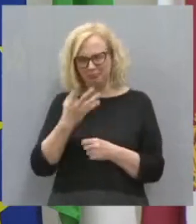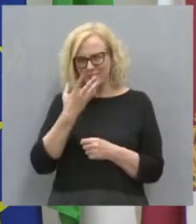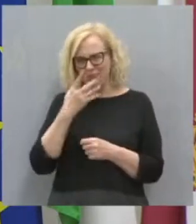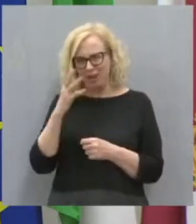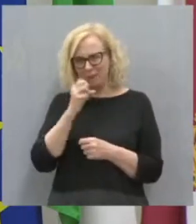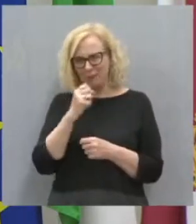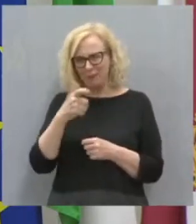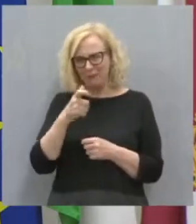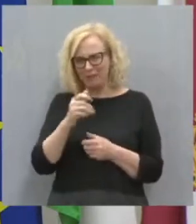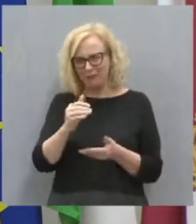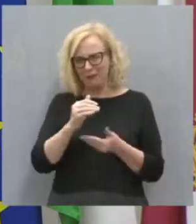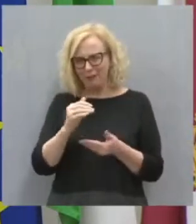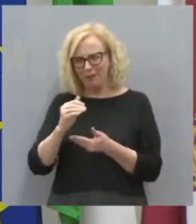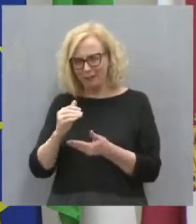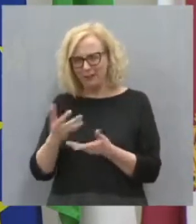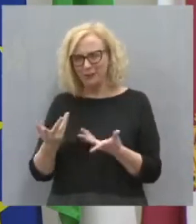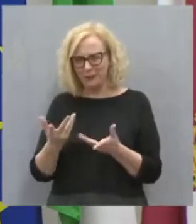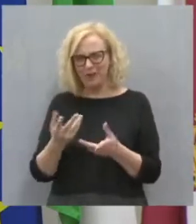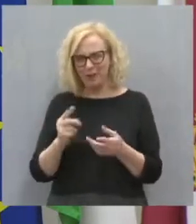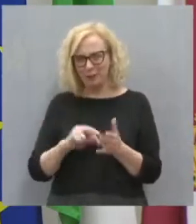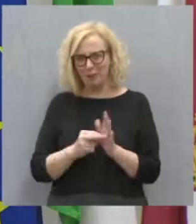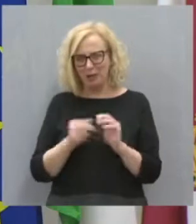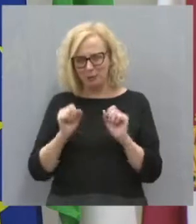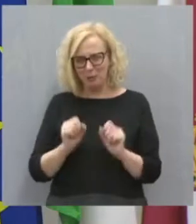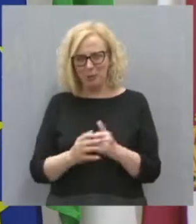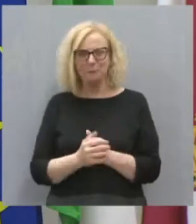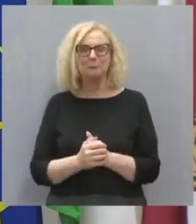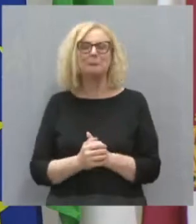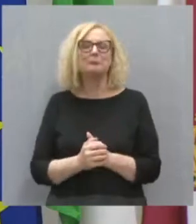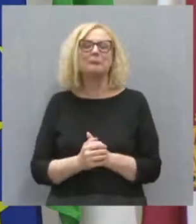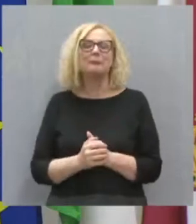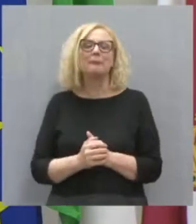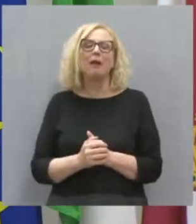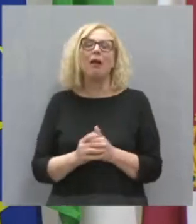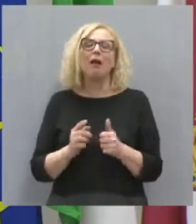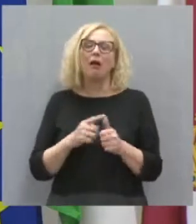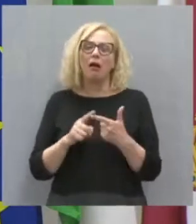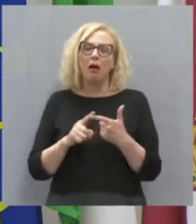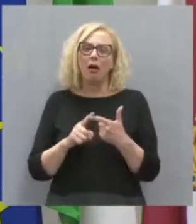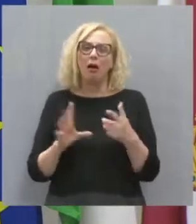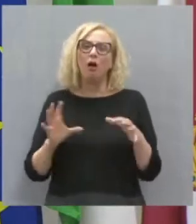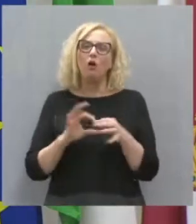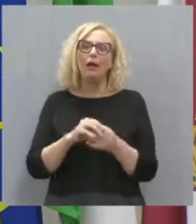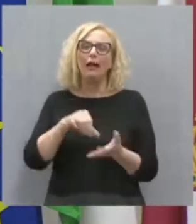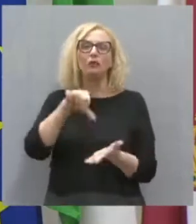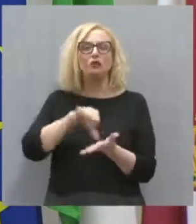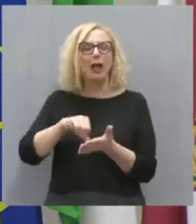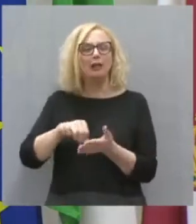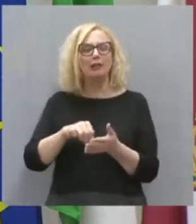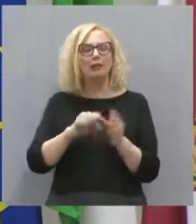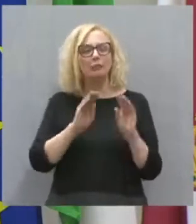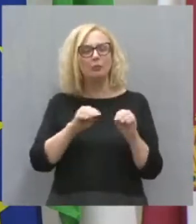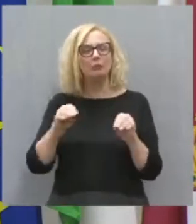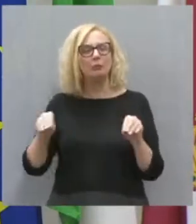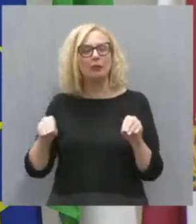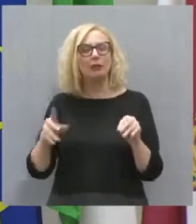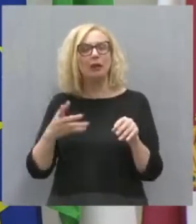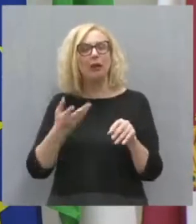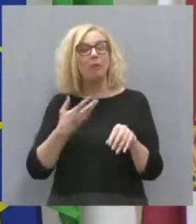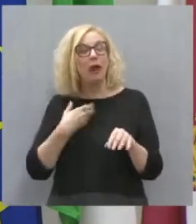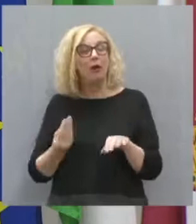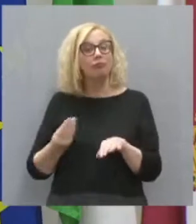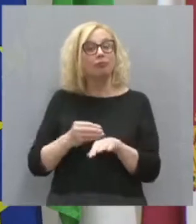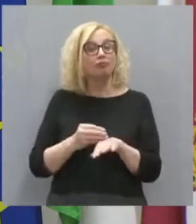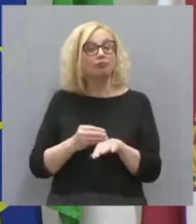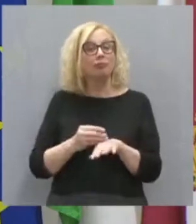forniture sono sempre una questione dal punto di vista invece dei centri vaccinali ne aggiunge rete anche altri cioè si